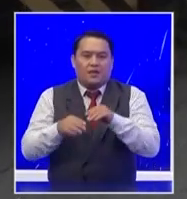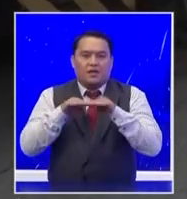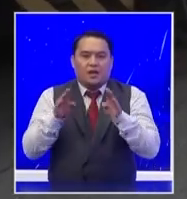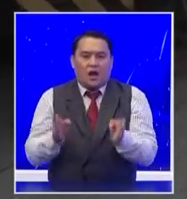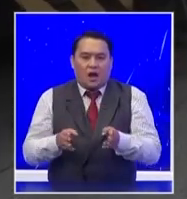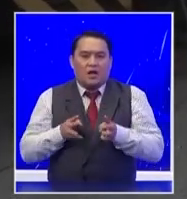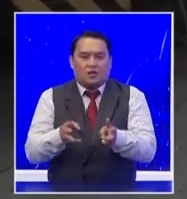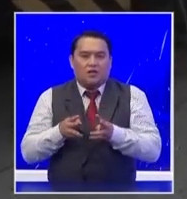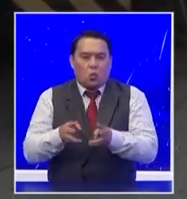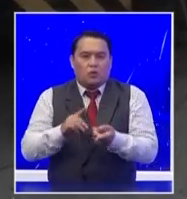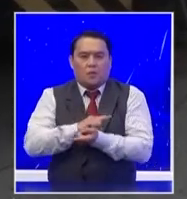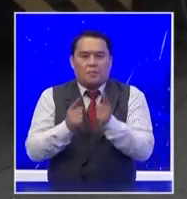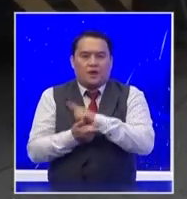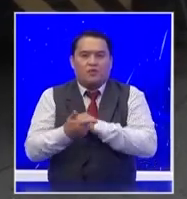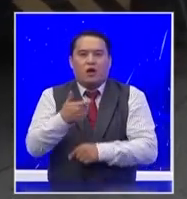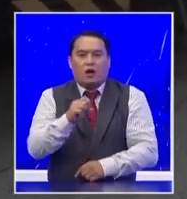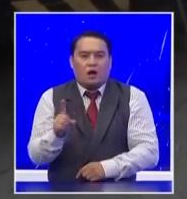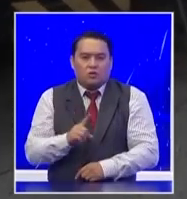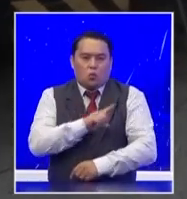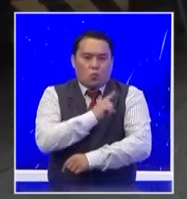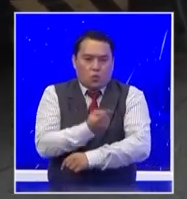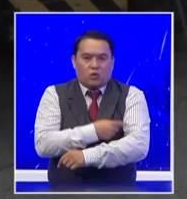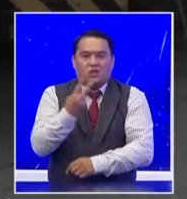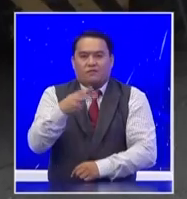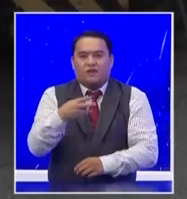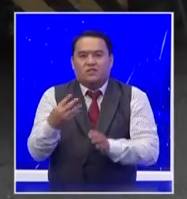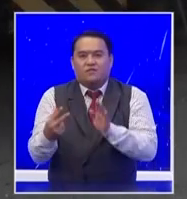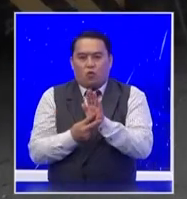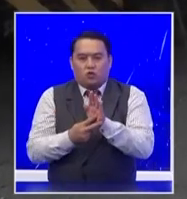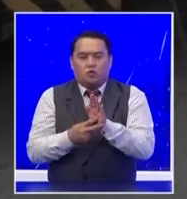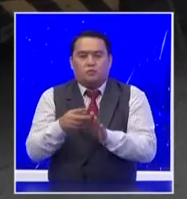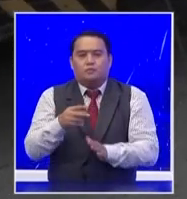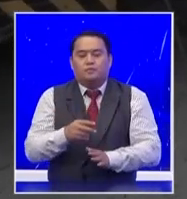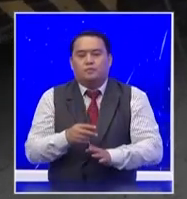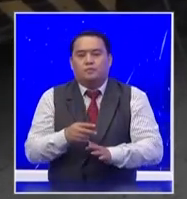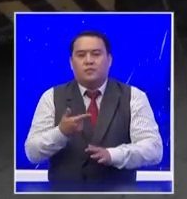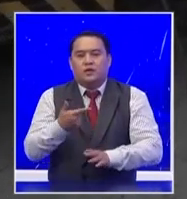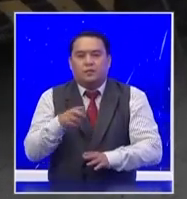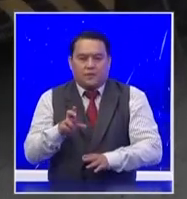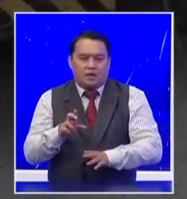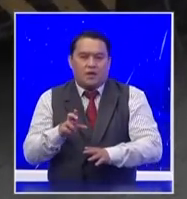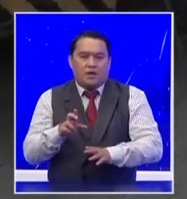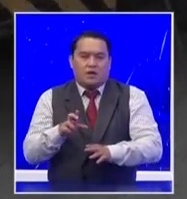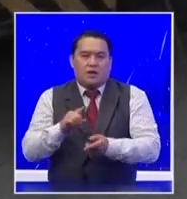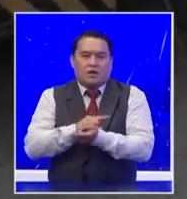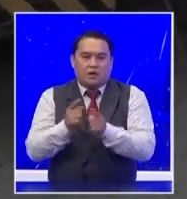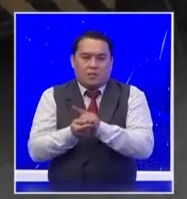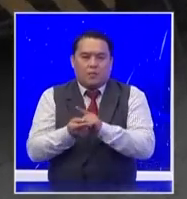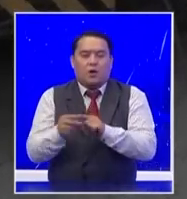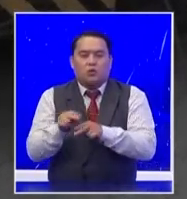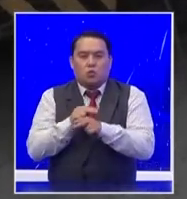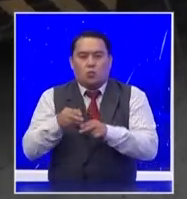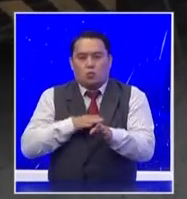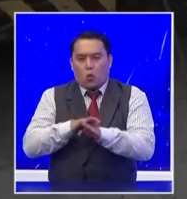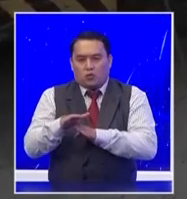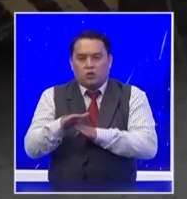и перевода на газ мощность котельной будет 28 гигов. На сегодняшний день демонтажные работы закончены